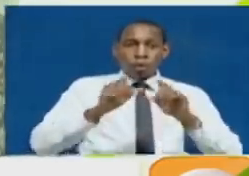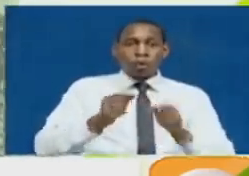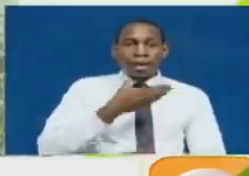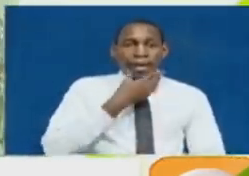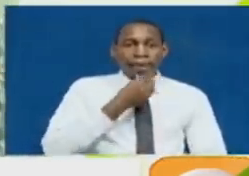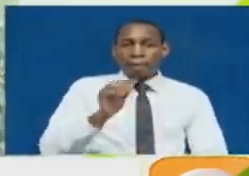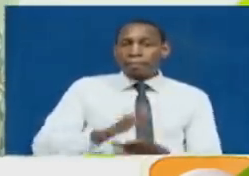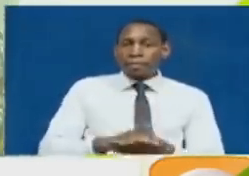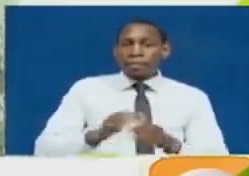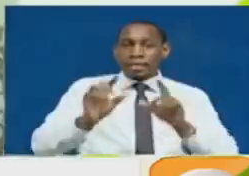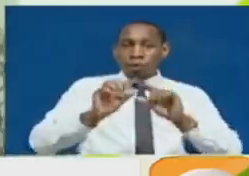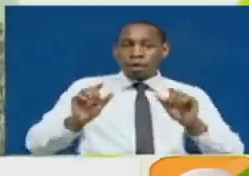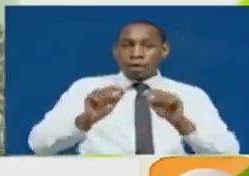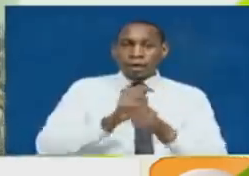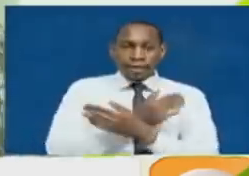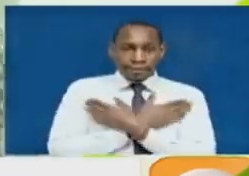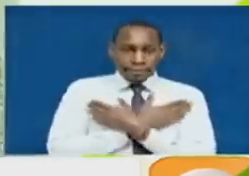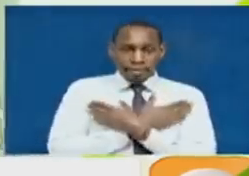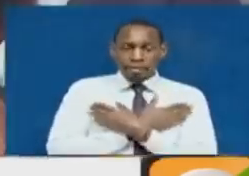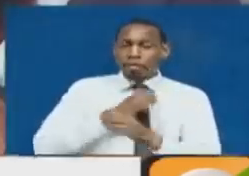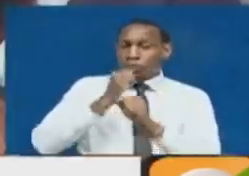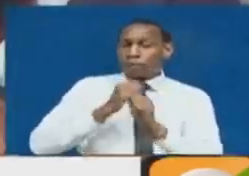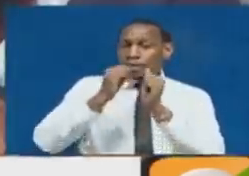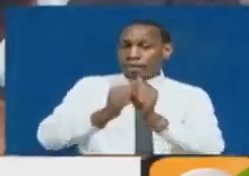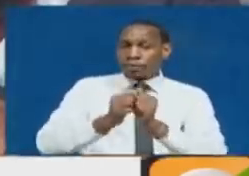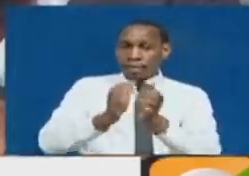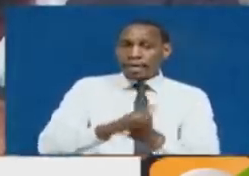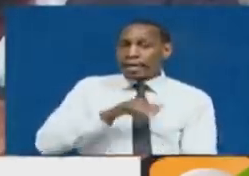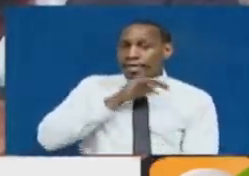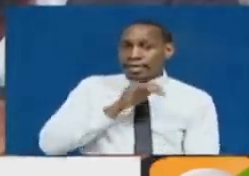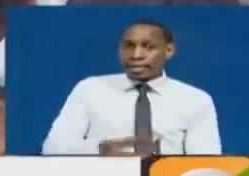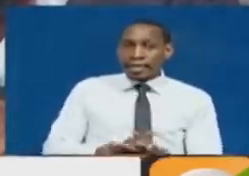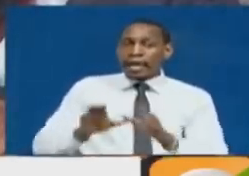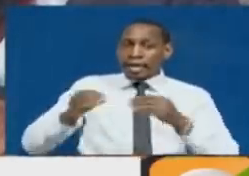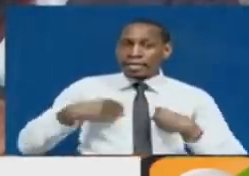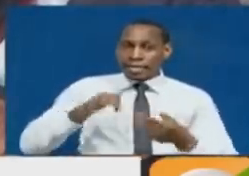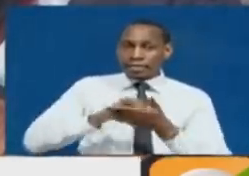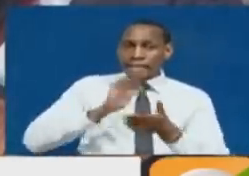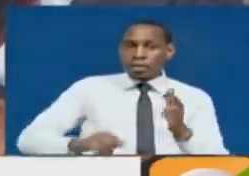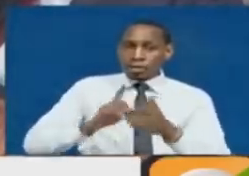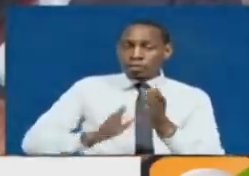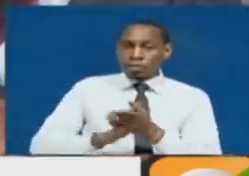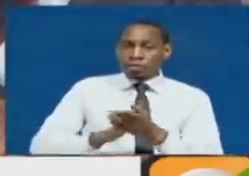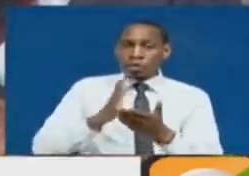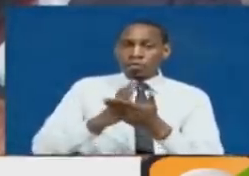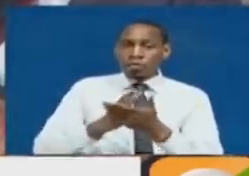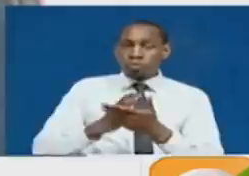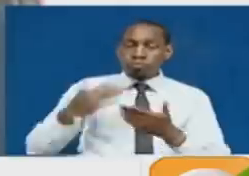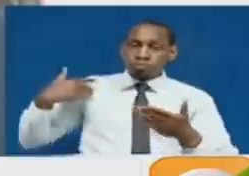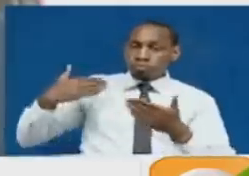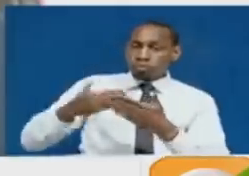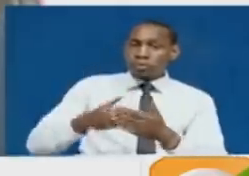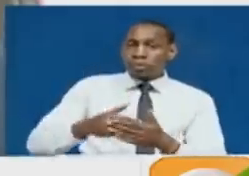say comrade. We've been in the trenches together. Raila Odinga akikiri kuwa safari yake na Karua ni ya muda